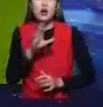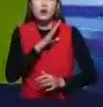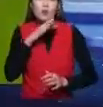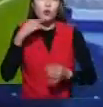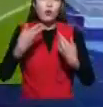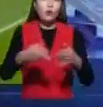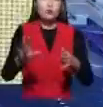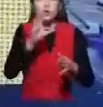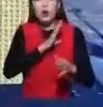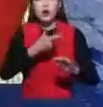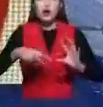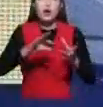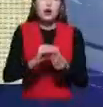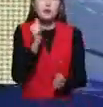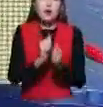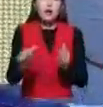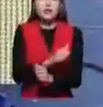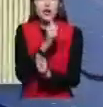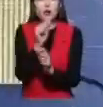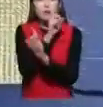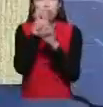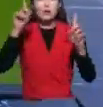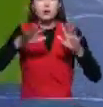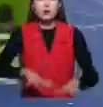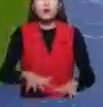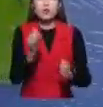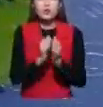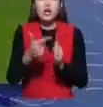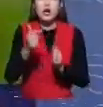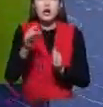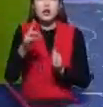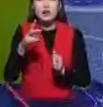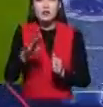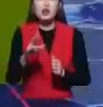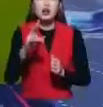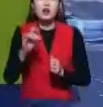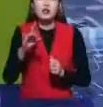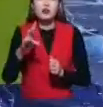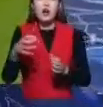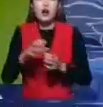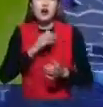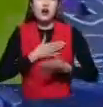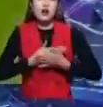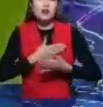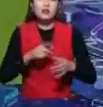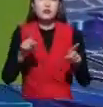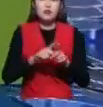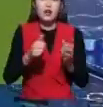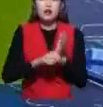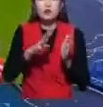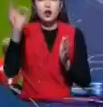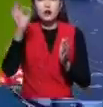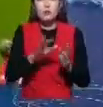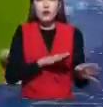шығарылды. Испания клубының бас директоры Мигель Анхель Хил және команда акцияларының 65%-не иелік